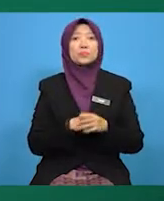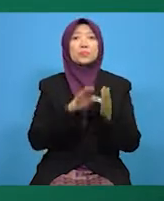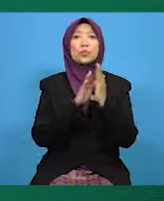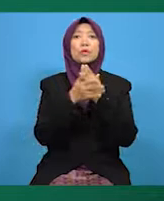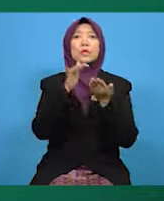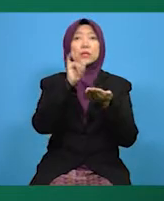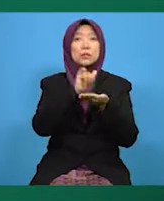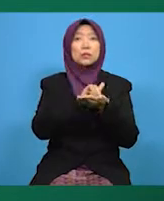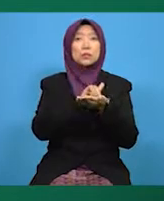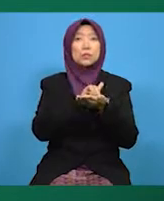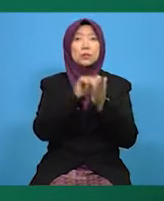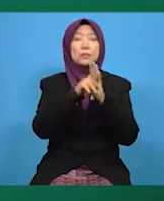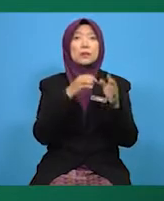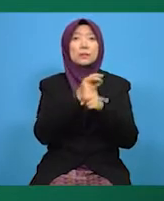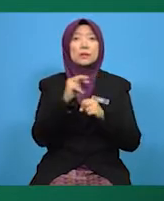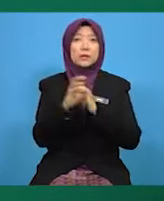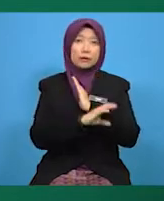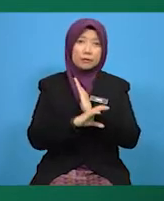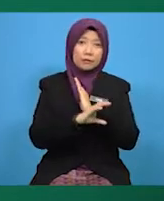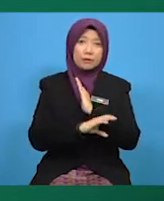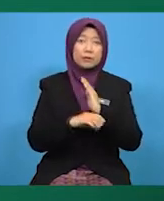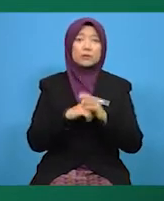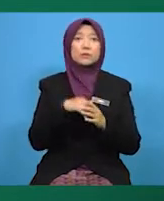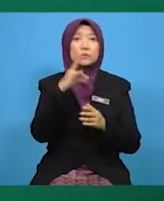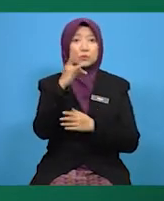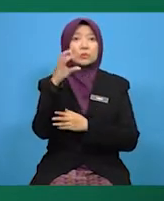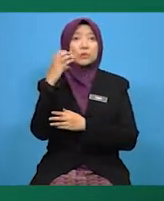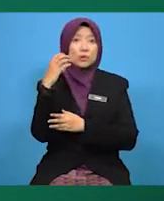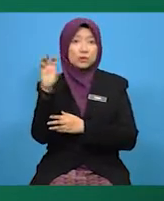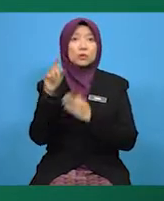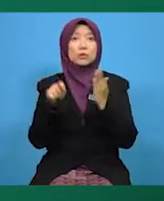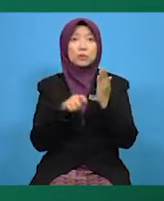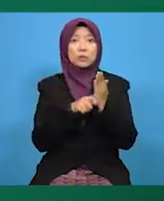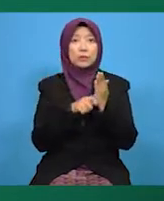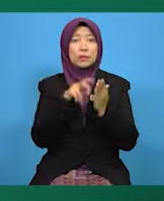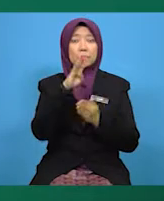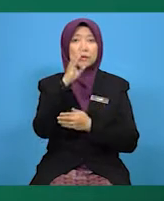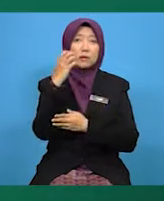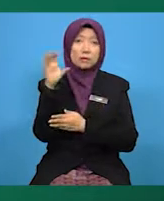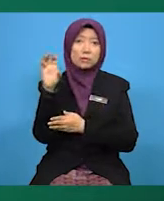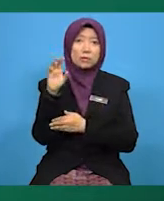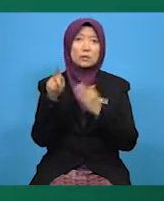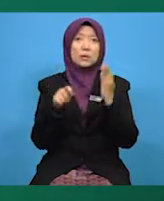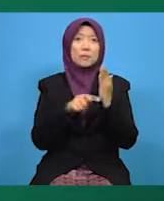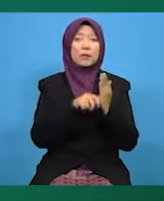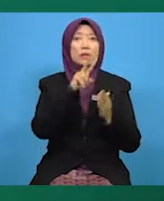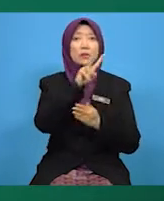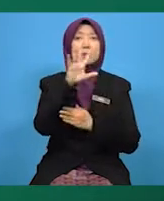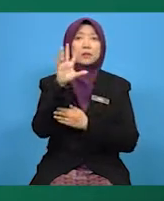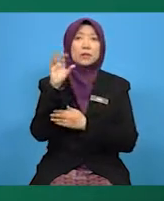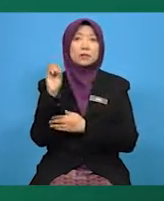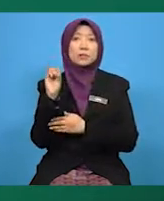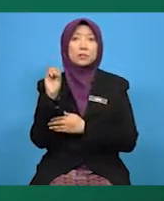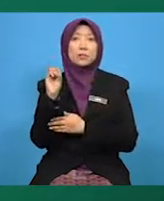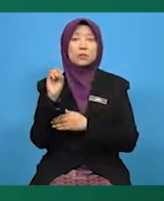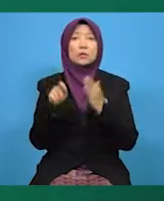Oleh itu, jumlah pendapatan negara ialah 700 tambah 400 tambah